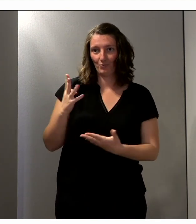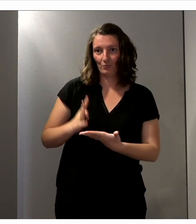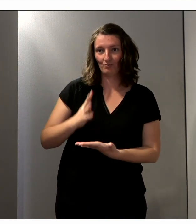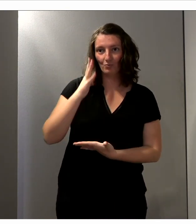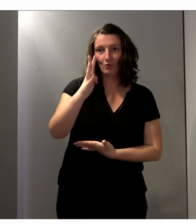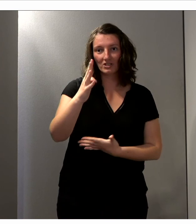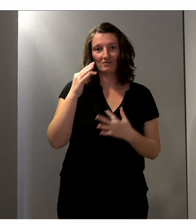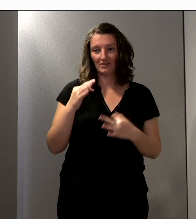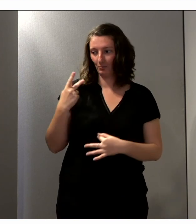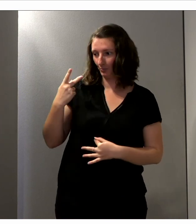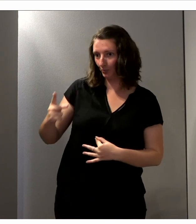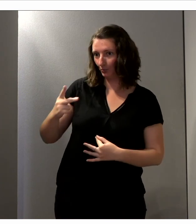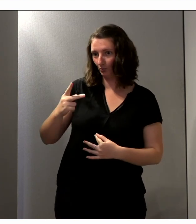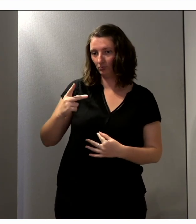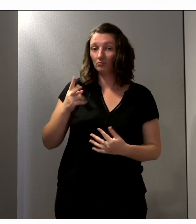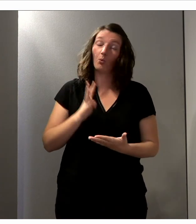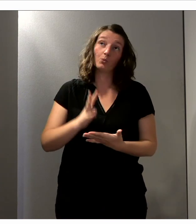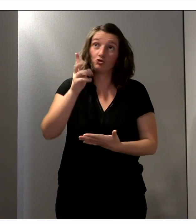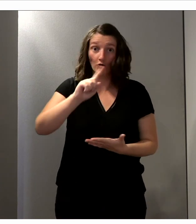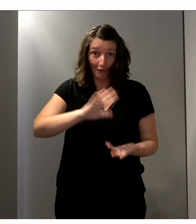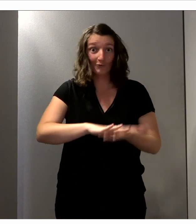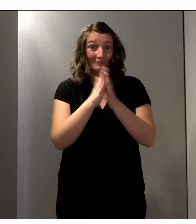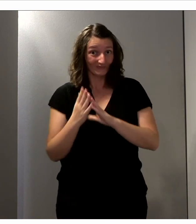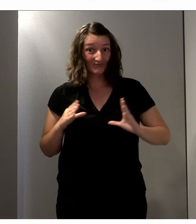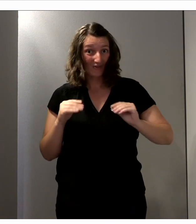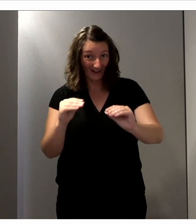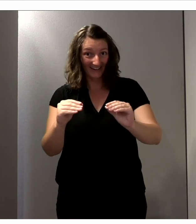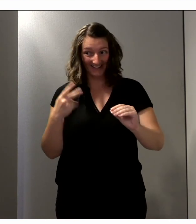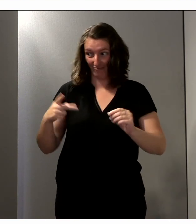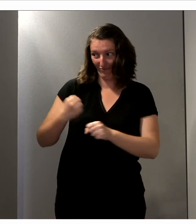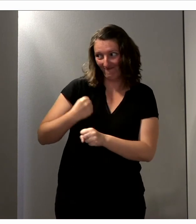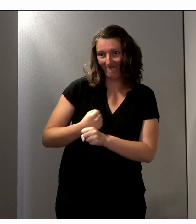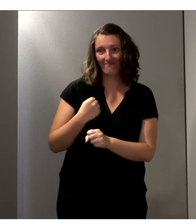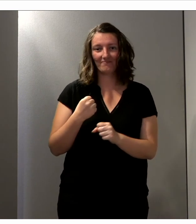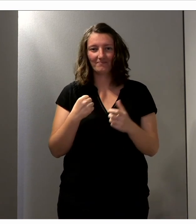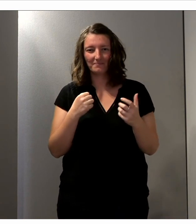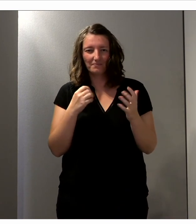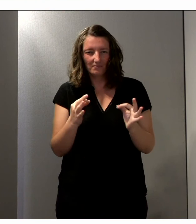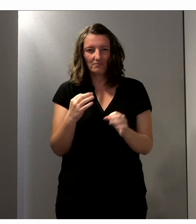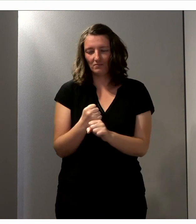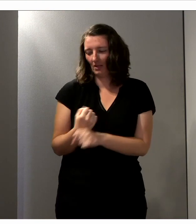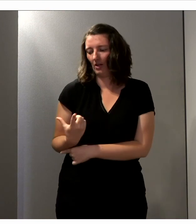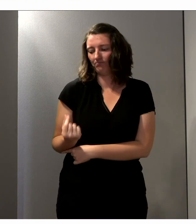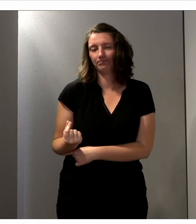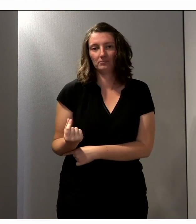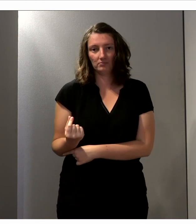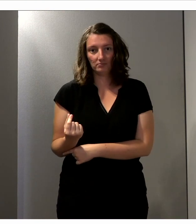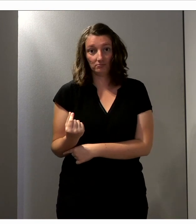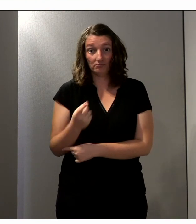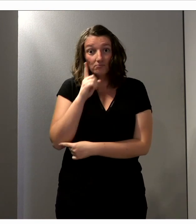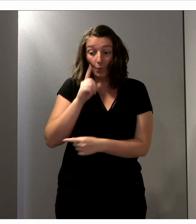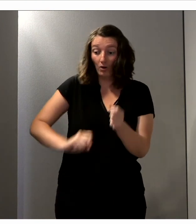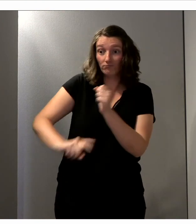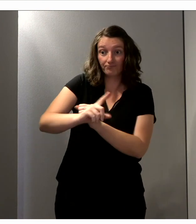projet, enfin de votre projet, de votre réalisation, en quoi donc ce duo est